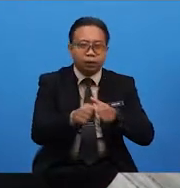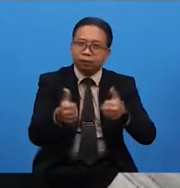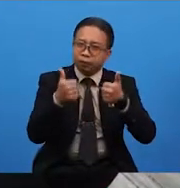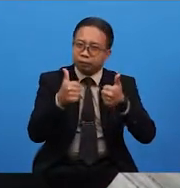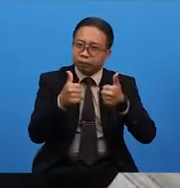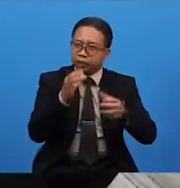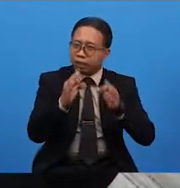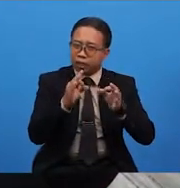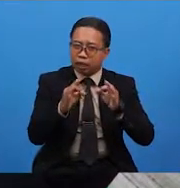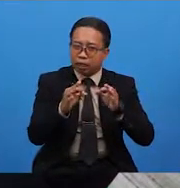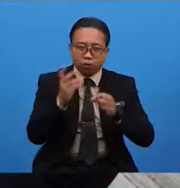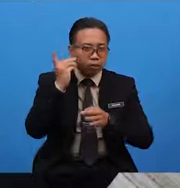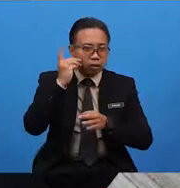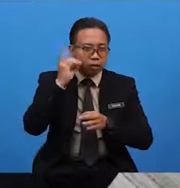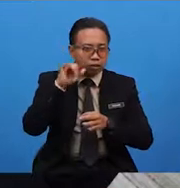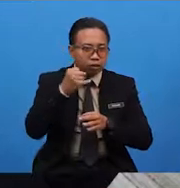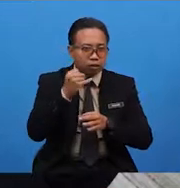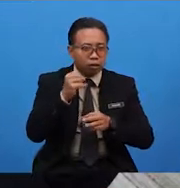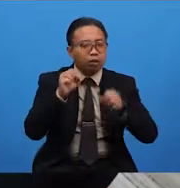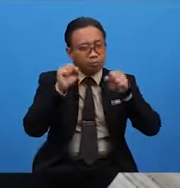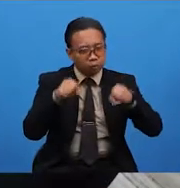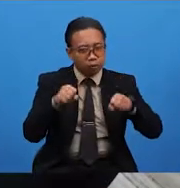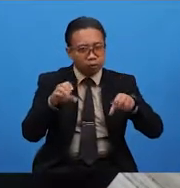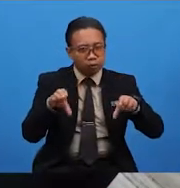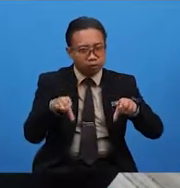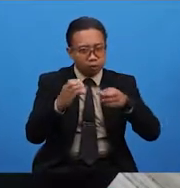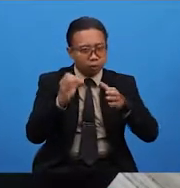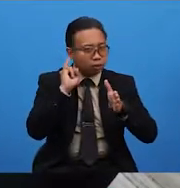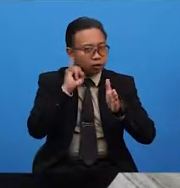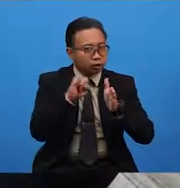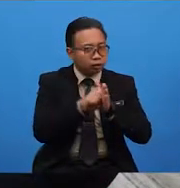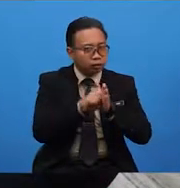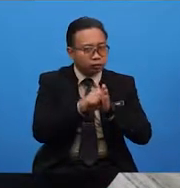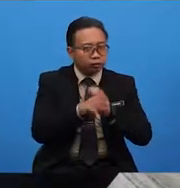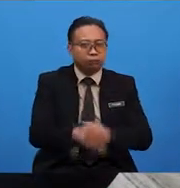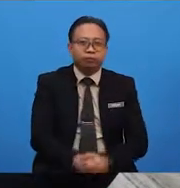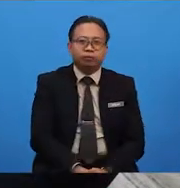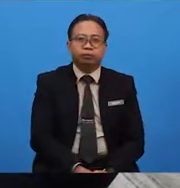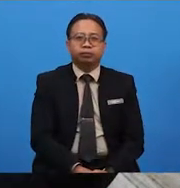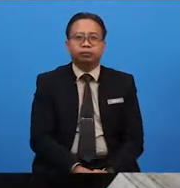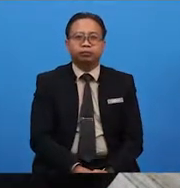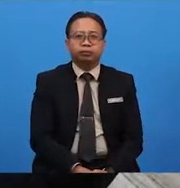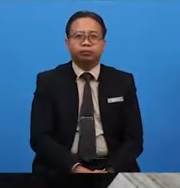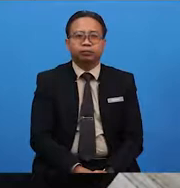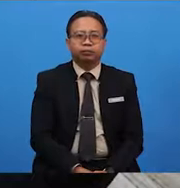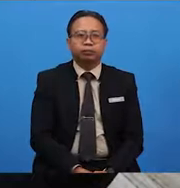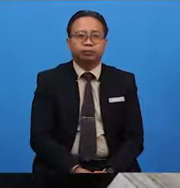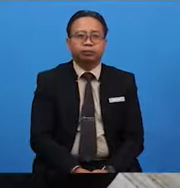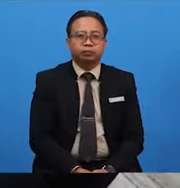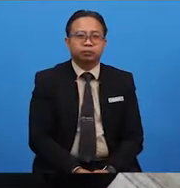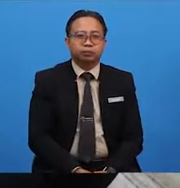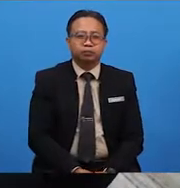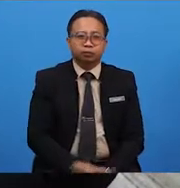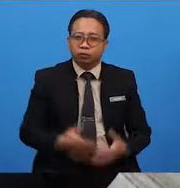kalaulah dijajah pun mampu menghasilkan ilustrasi macam nih uh alahkah